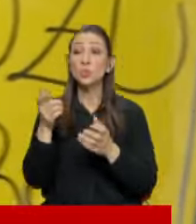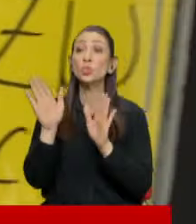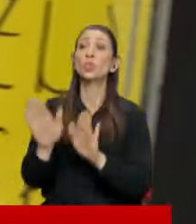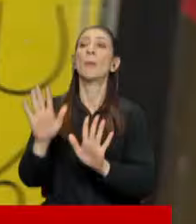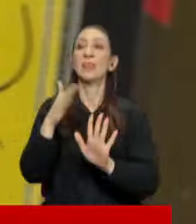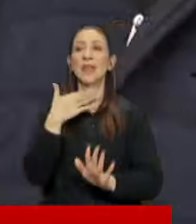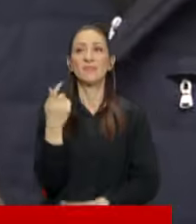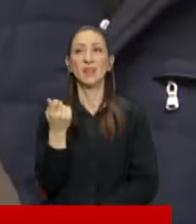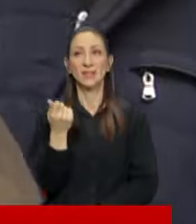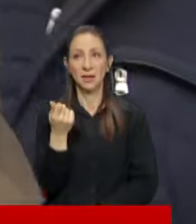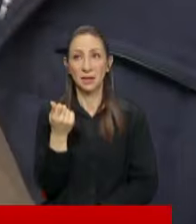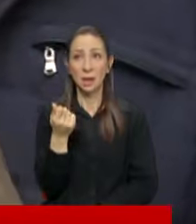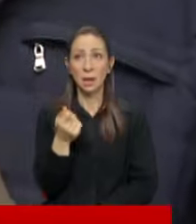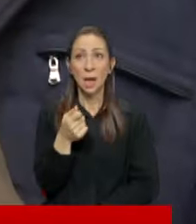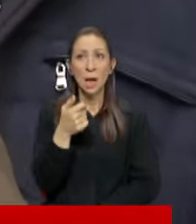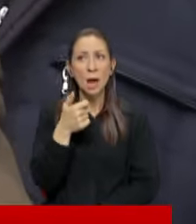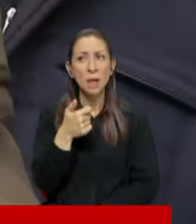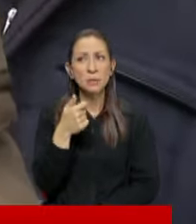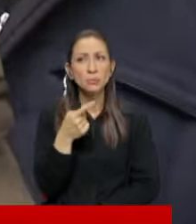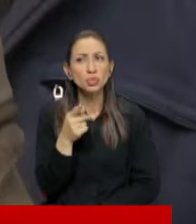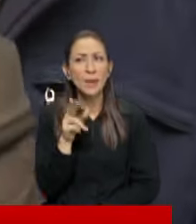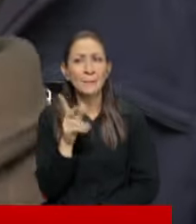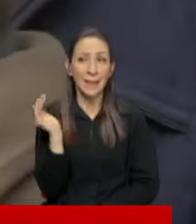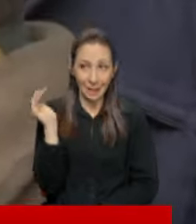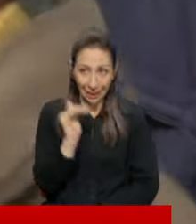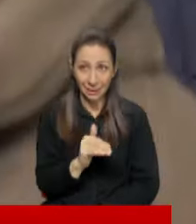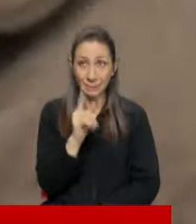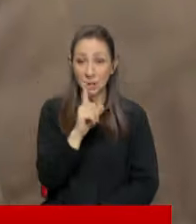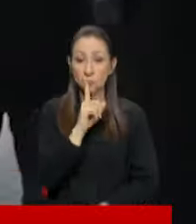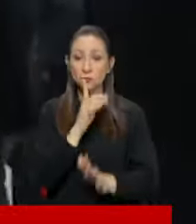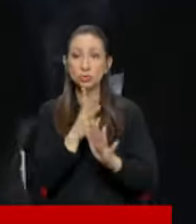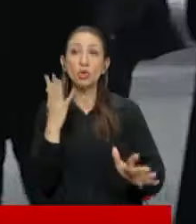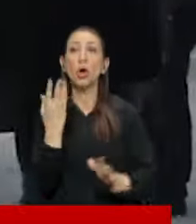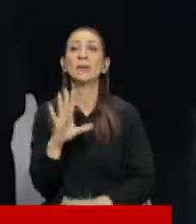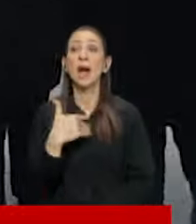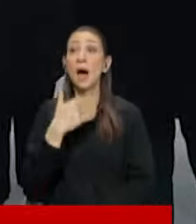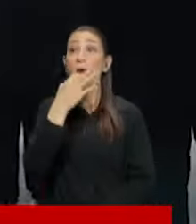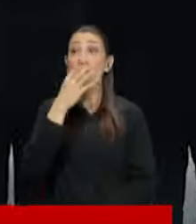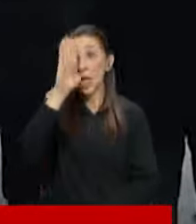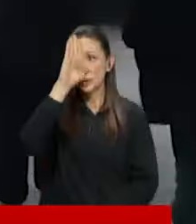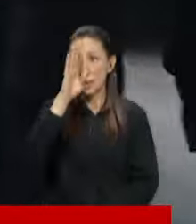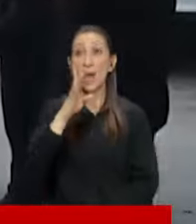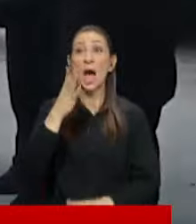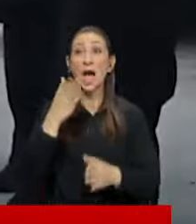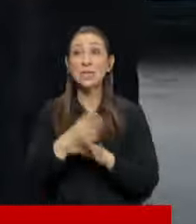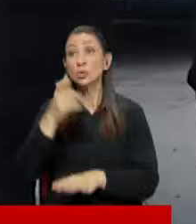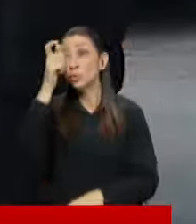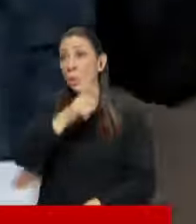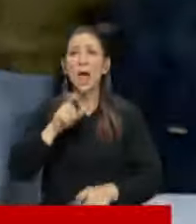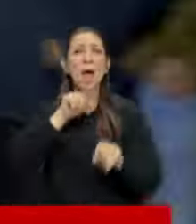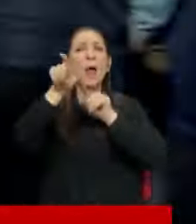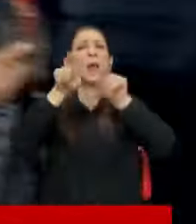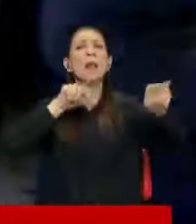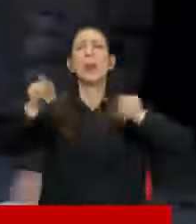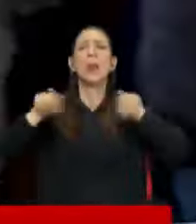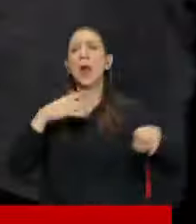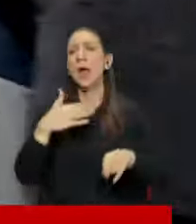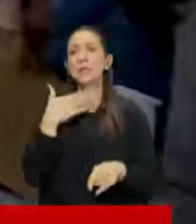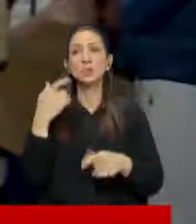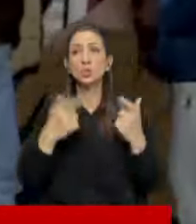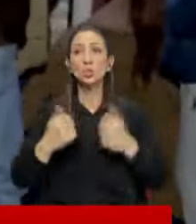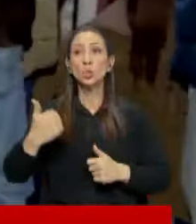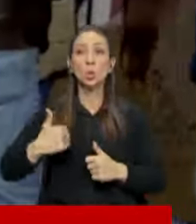dizginlenemeyen et fiyatları. 6,5 gibi geldim. İlk yüze giremedim. Ankara'da, İstanbul'da, aslında Türkiye'nin dört bir yanında et ve